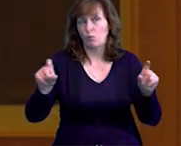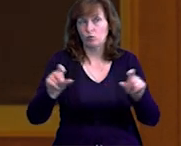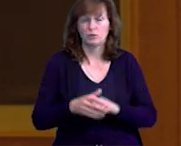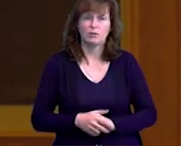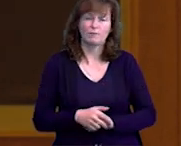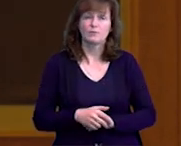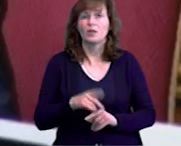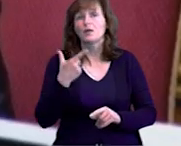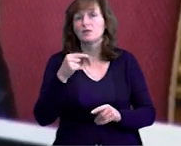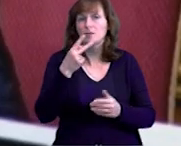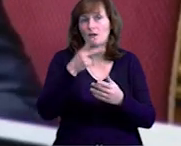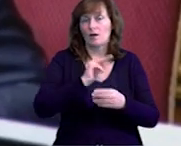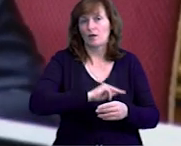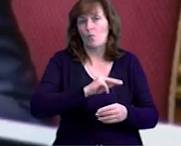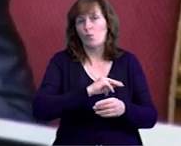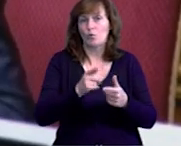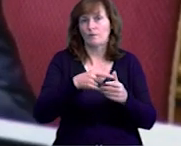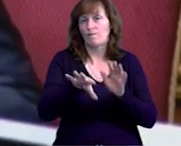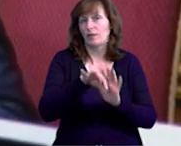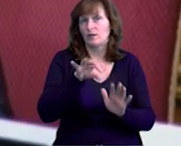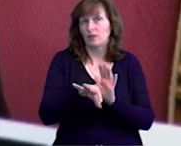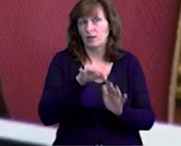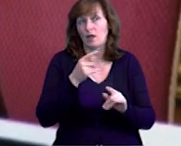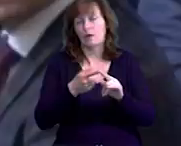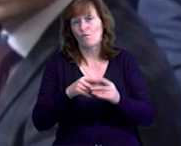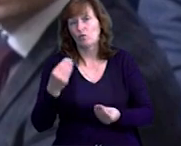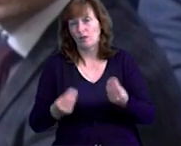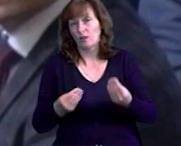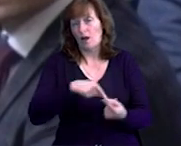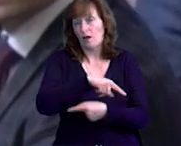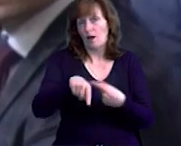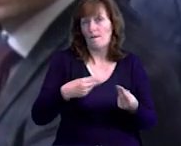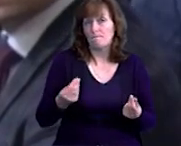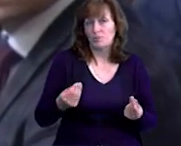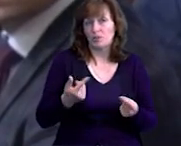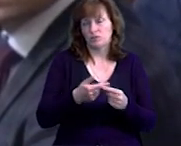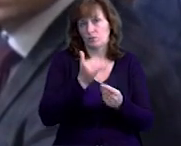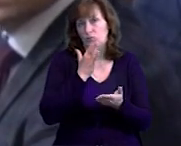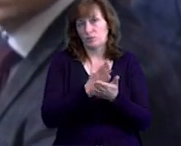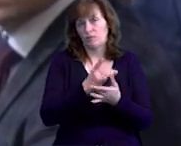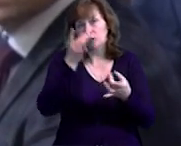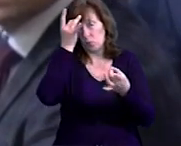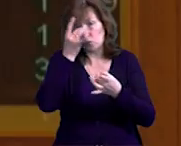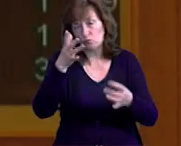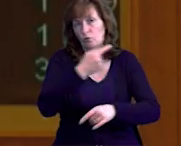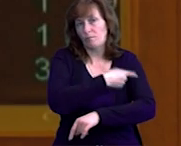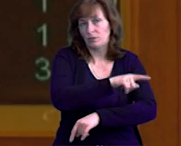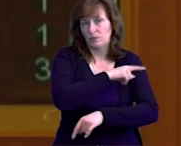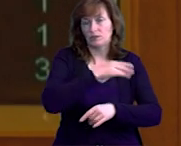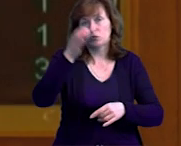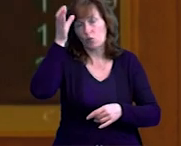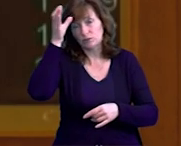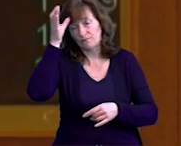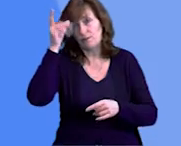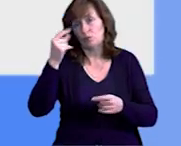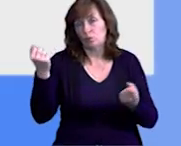працюють під виглядом лотереї. Кошти від легалізації грального бізнесу, за словами автора законопроєкту, йтимуть на культуру, медицину, освіту